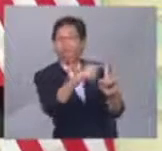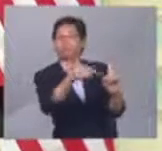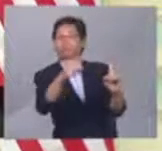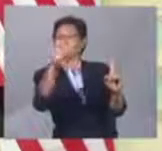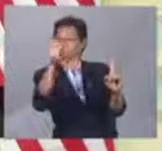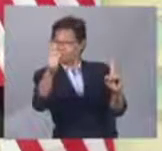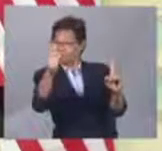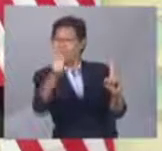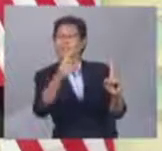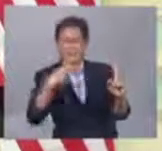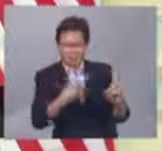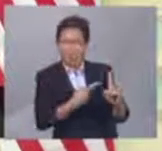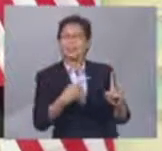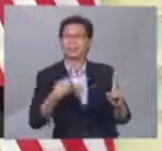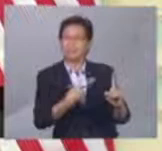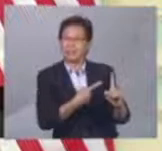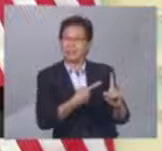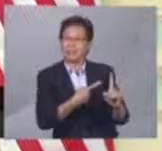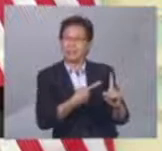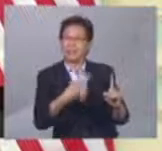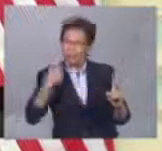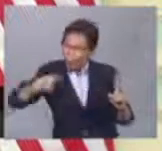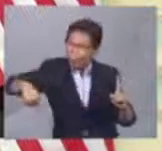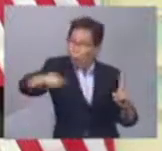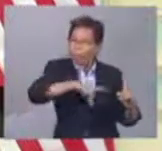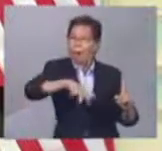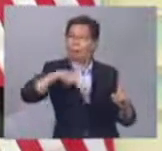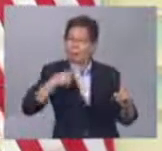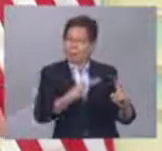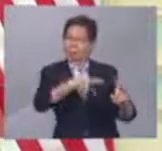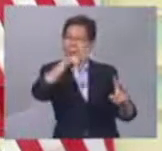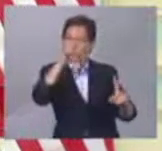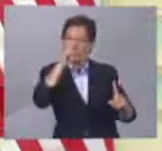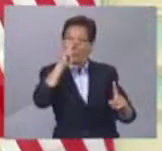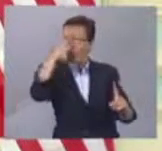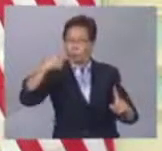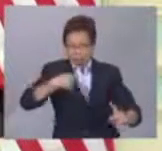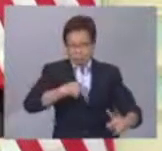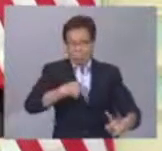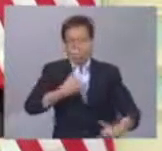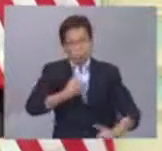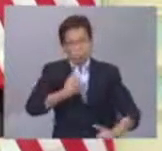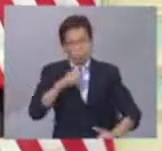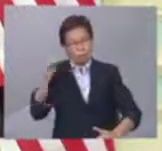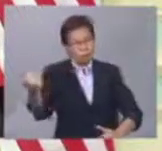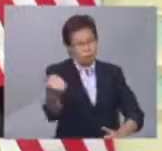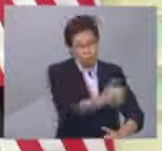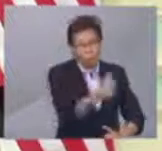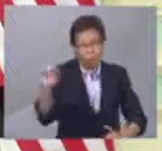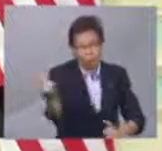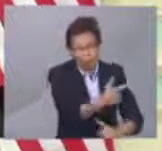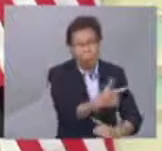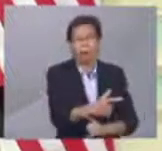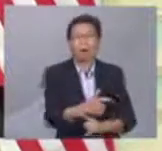kita bertindak dengan lebih tegas lagi untuk diri kita supaya terus mematuhi setiap